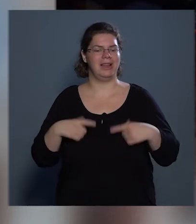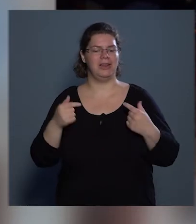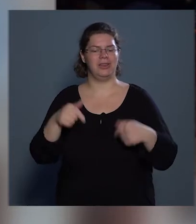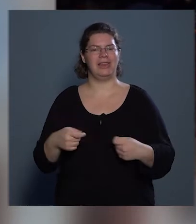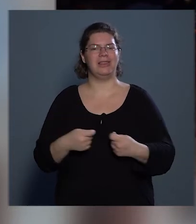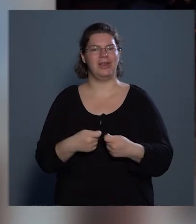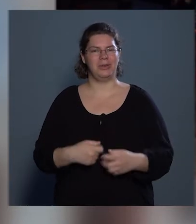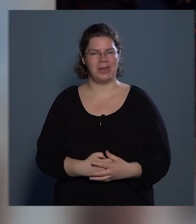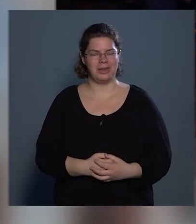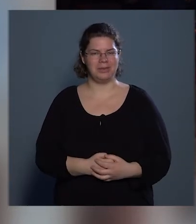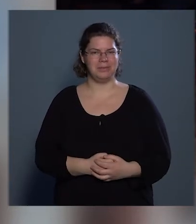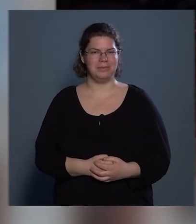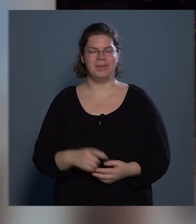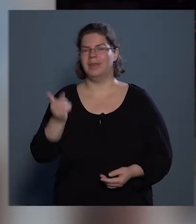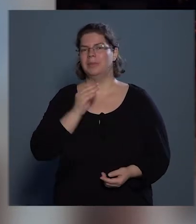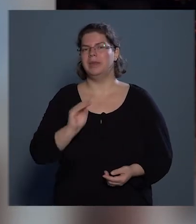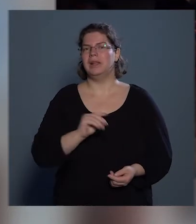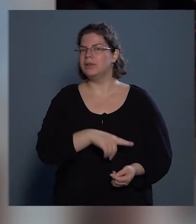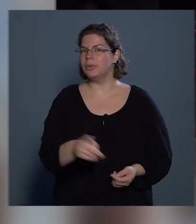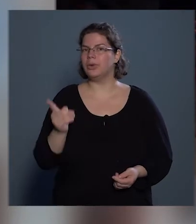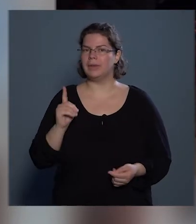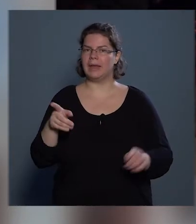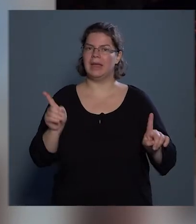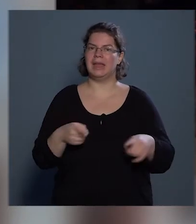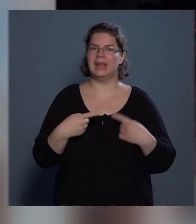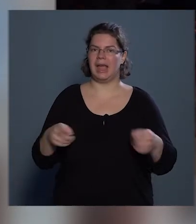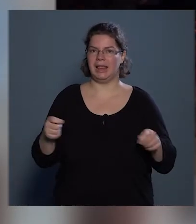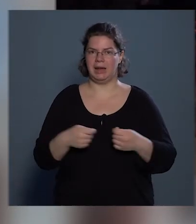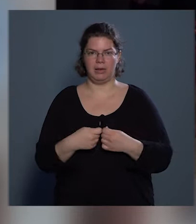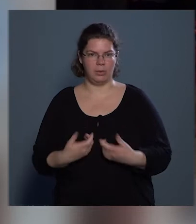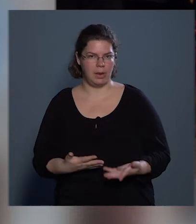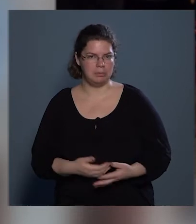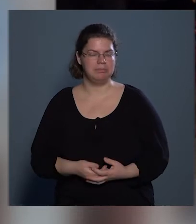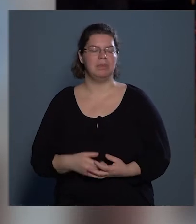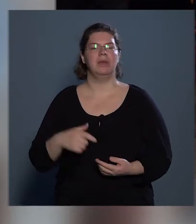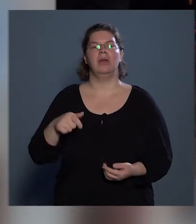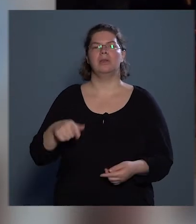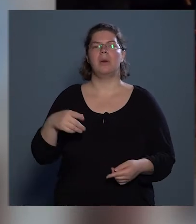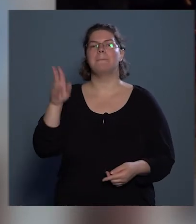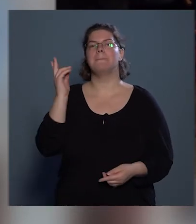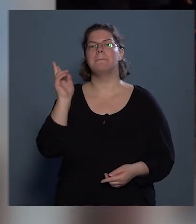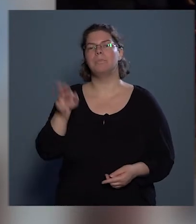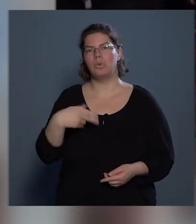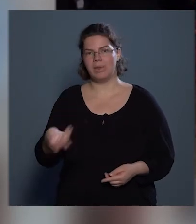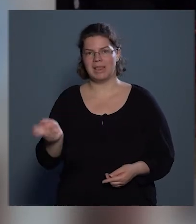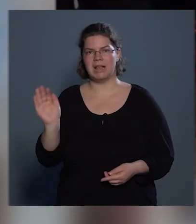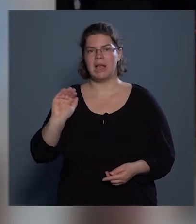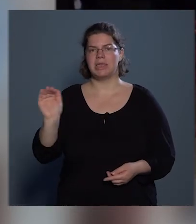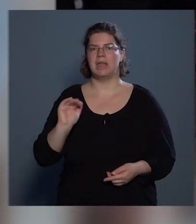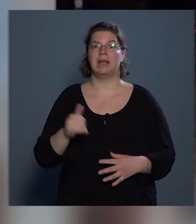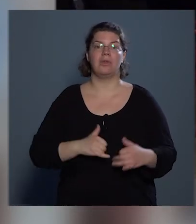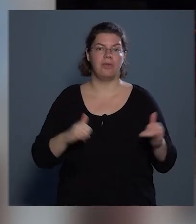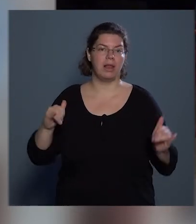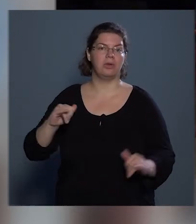tagozat. Mit jelent önöknek az énekzene tagozat? Az énekzene tagozat az a művészet, a gyerekek fejlődése, és